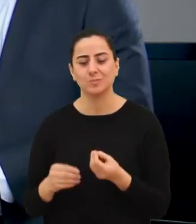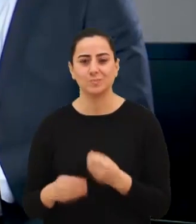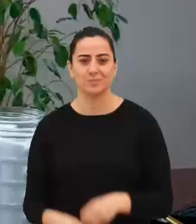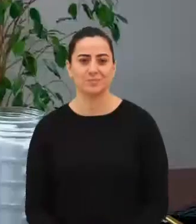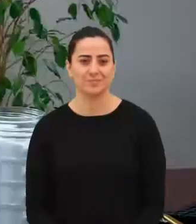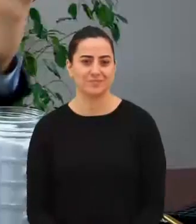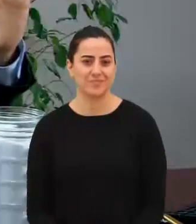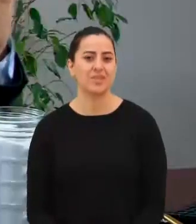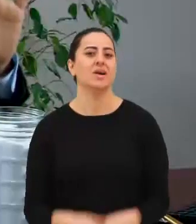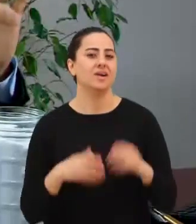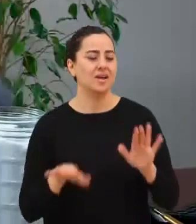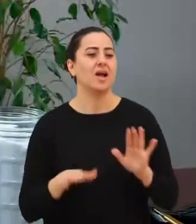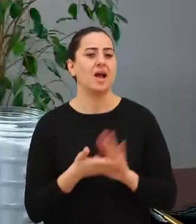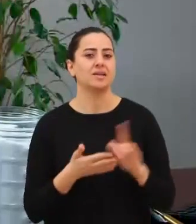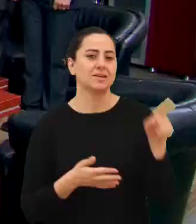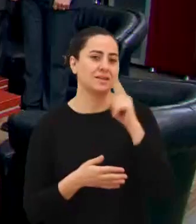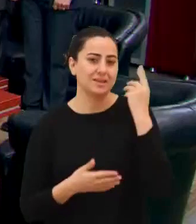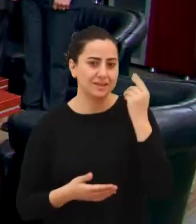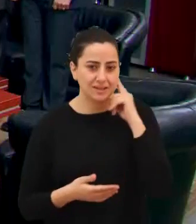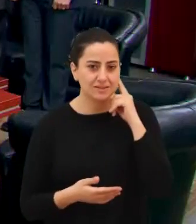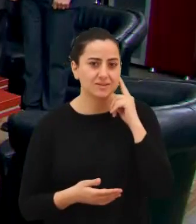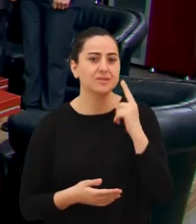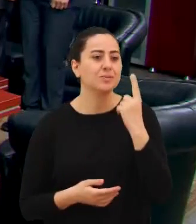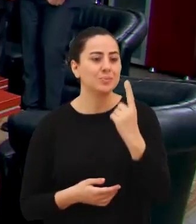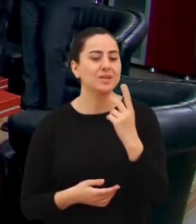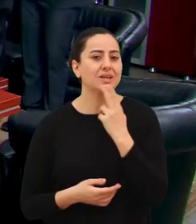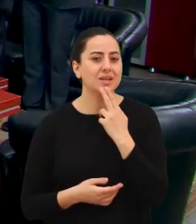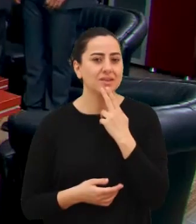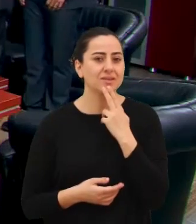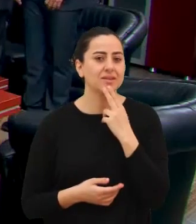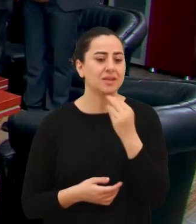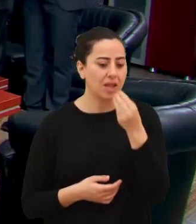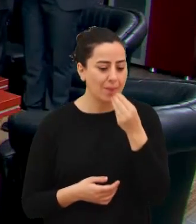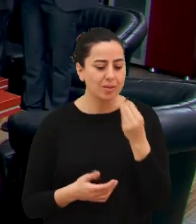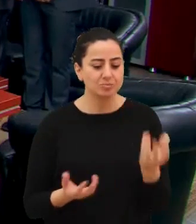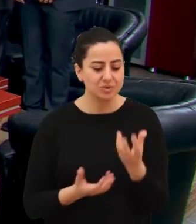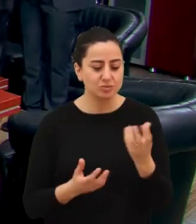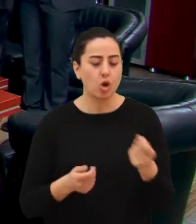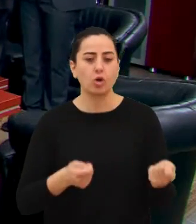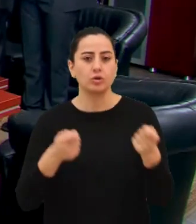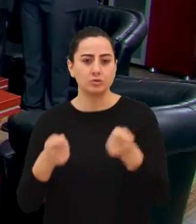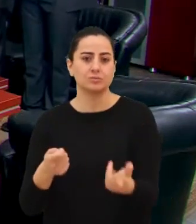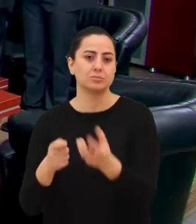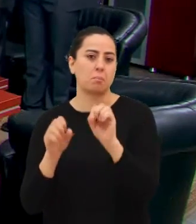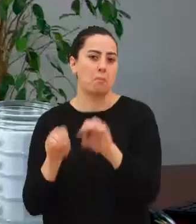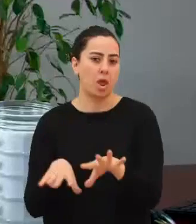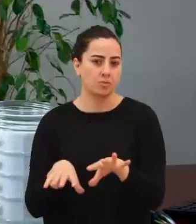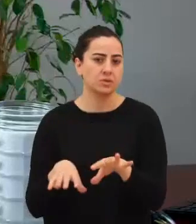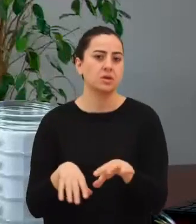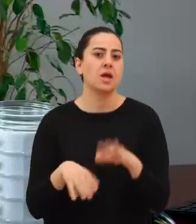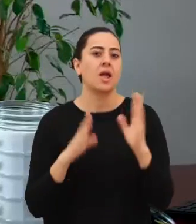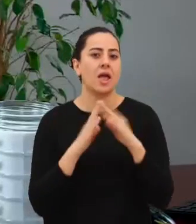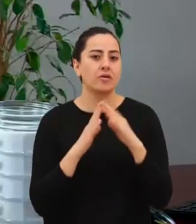eminim. Evet arkadaşlar, iyi dinleyin. Bir kadın yemeği pişmesi için ocağa koymuş ve kaynamaya bırakmış.